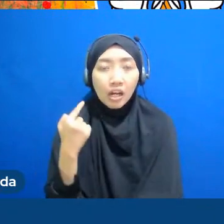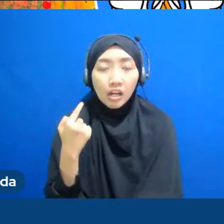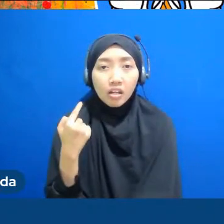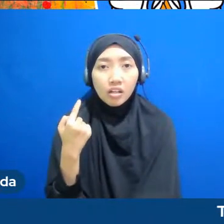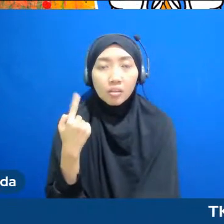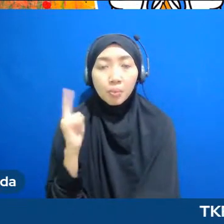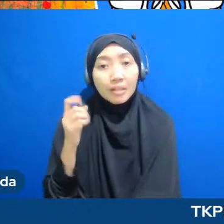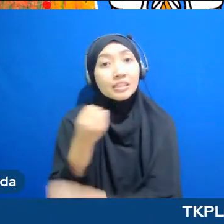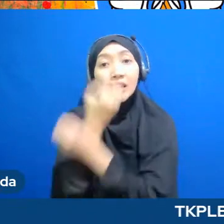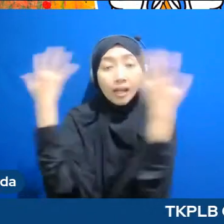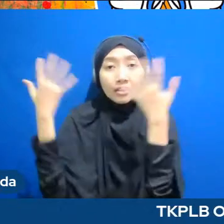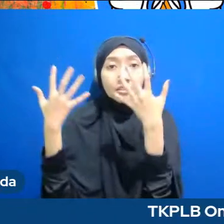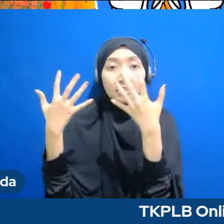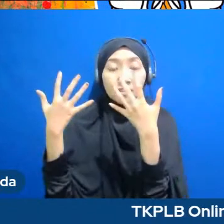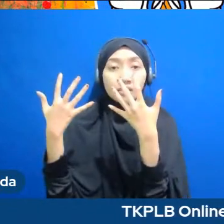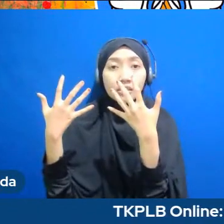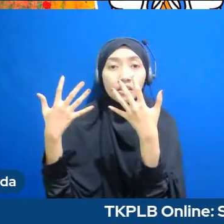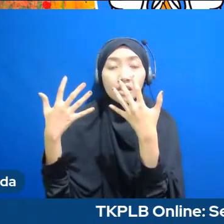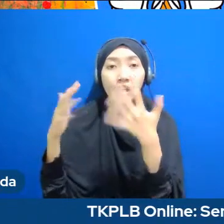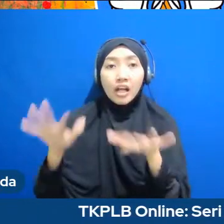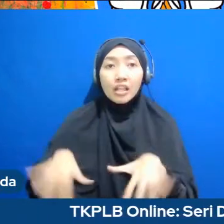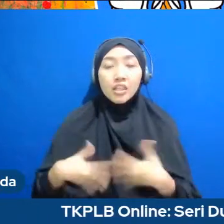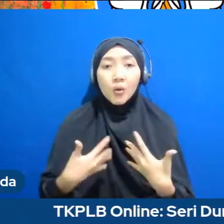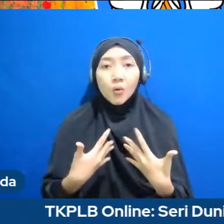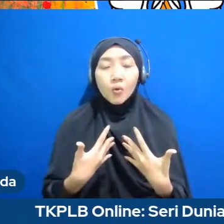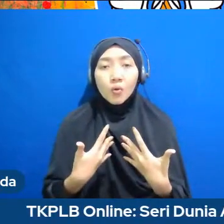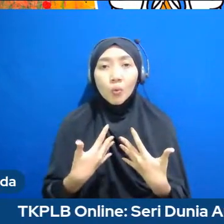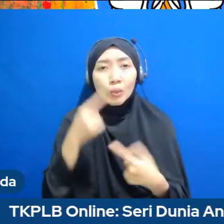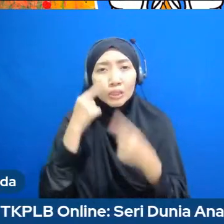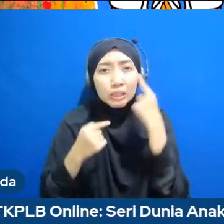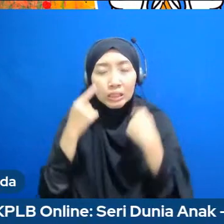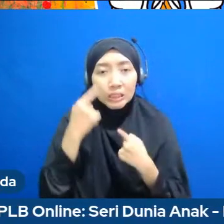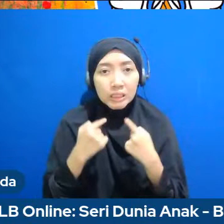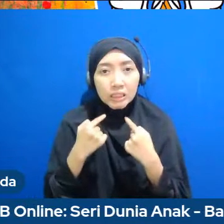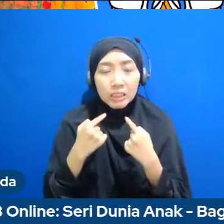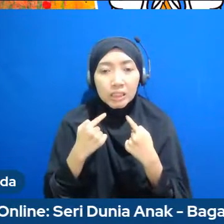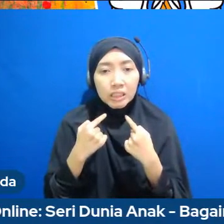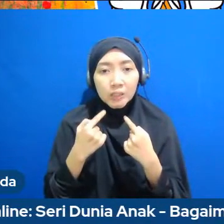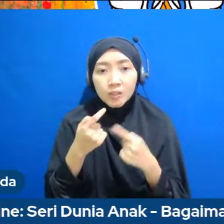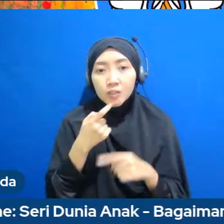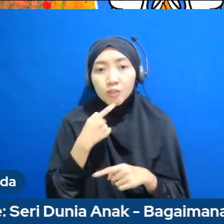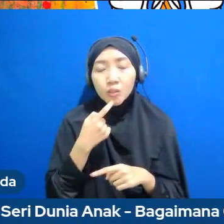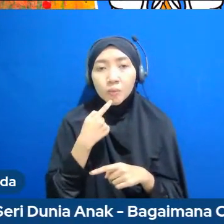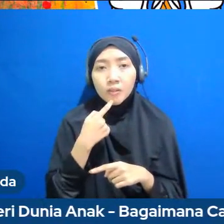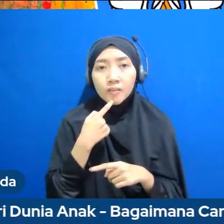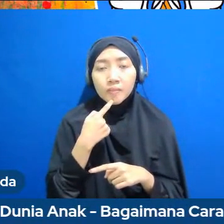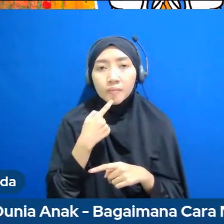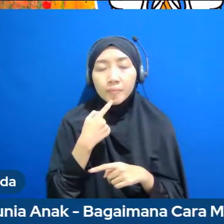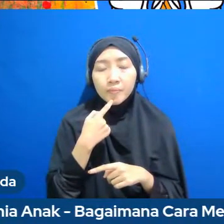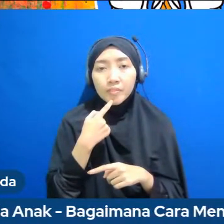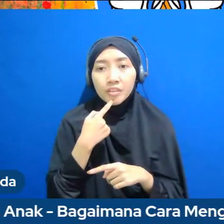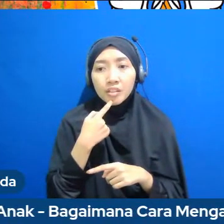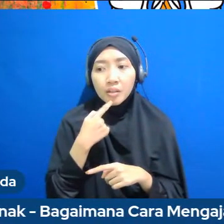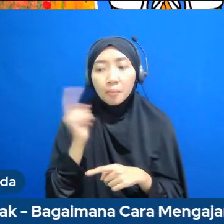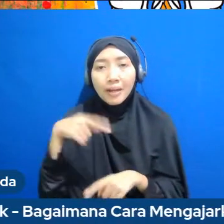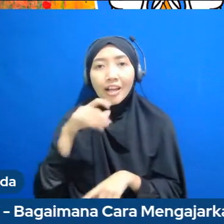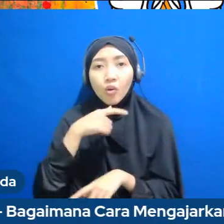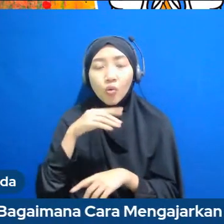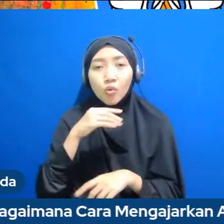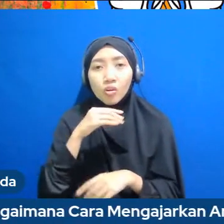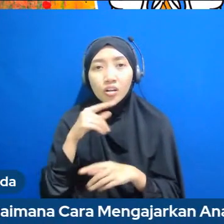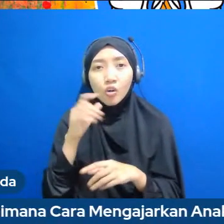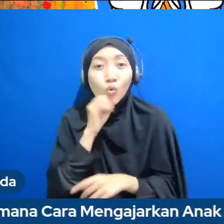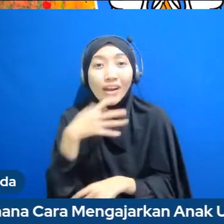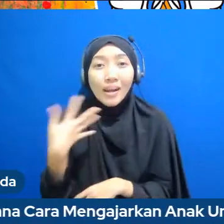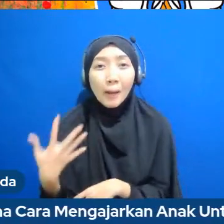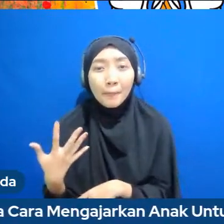supaya jelas gitu kan, atau ketika kamu lagi sedih misalnya coba pakai warna apa. Jadi